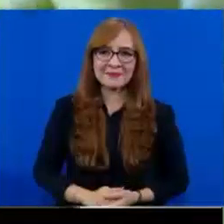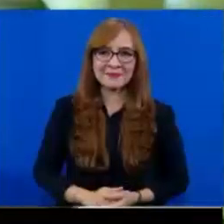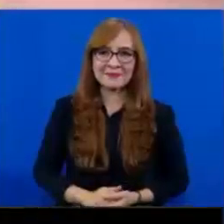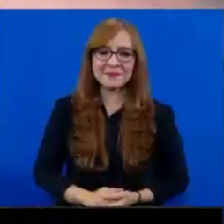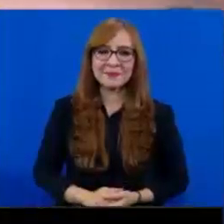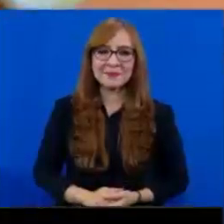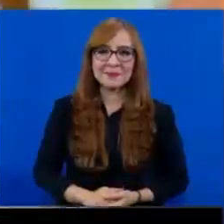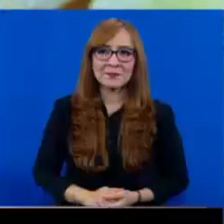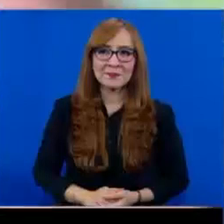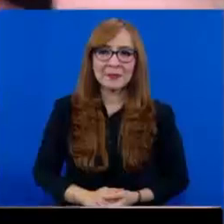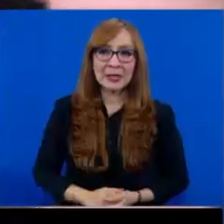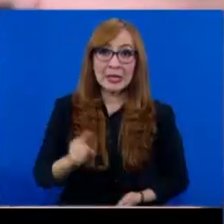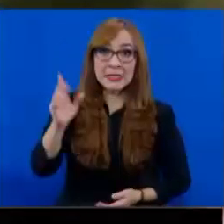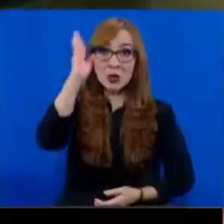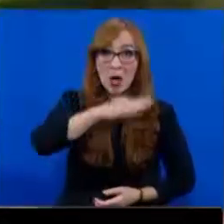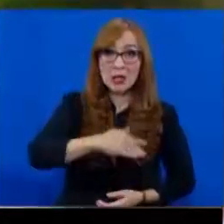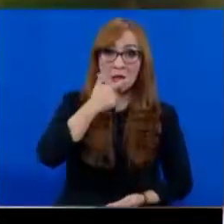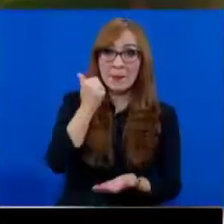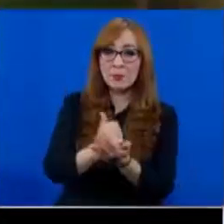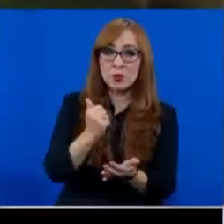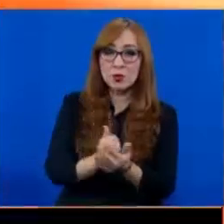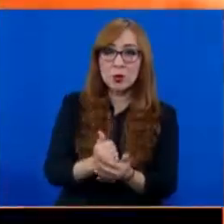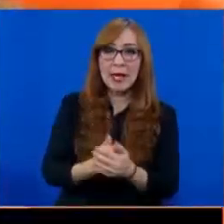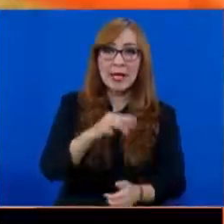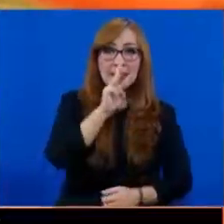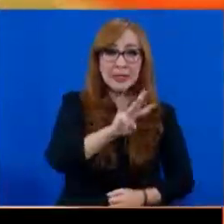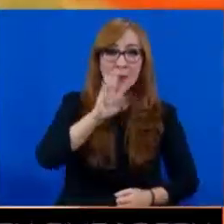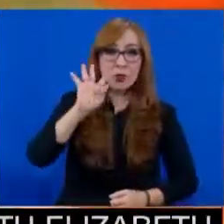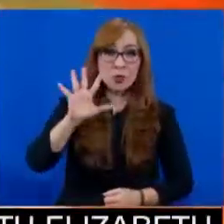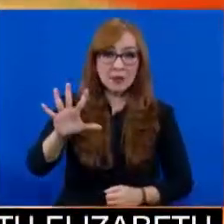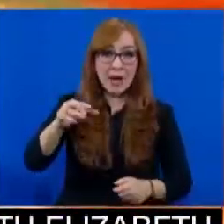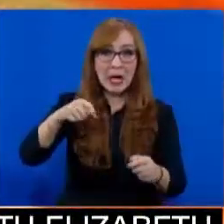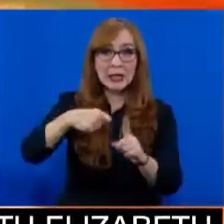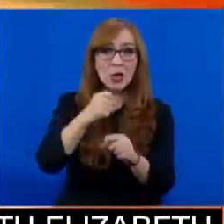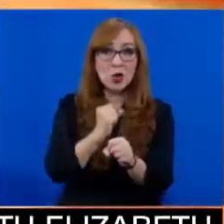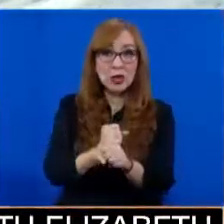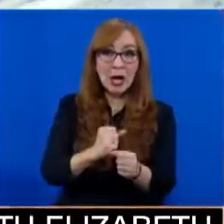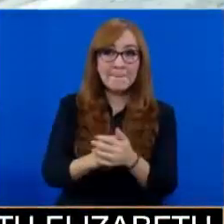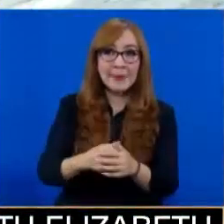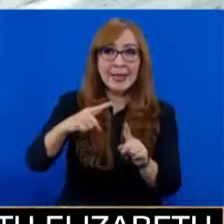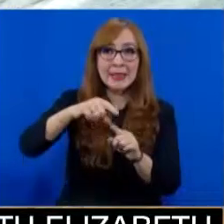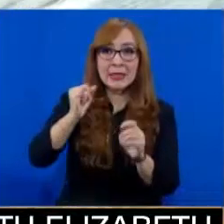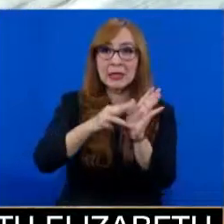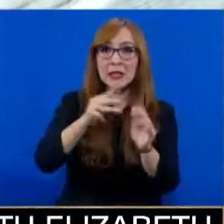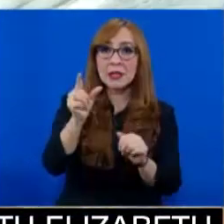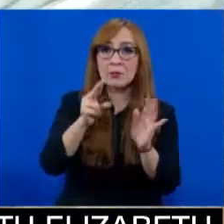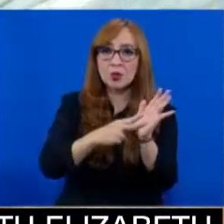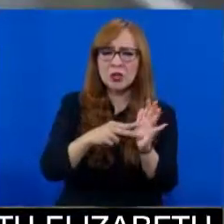Nah, dalam sehari tempat ini menghabiskan 35 kg mentimun, 10 kg wortel, dan 5 kg cabai merah untuk